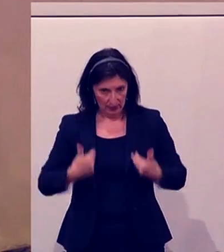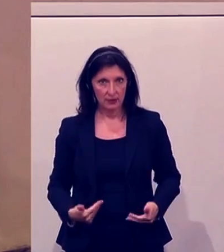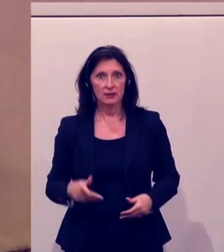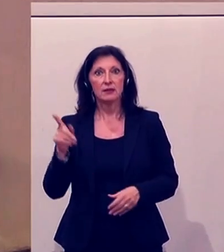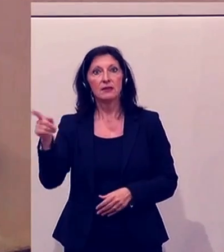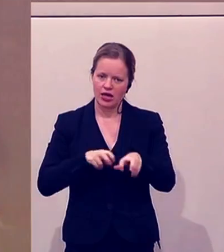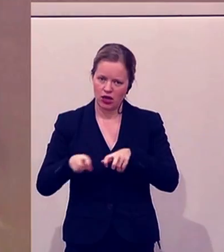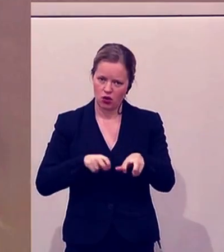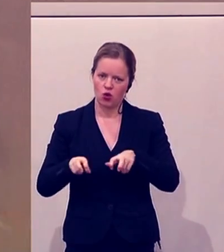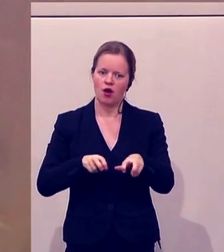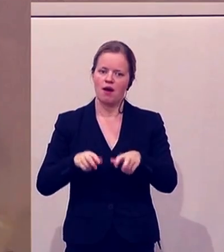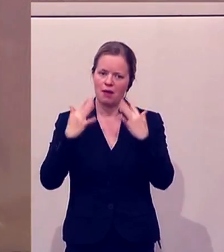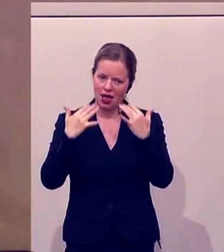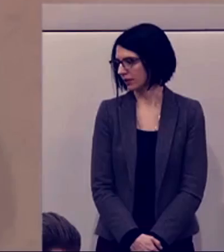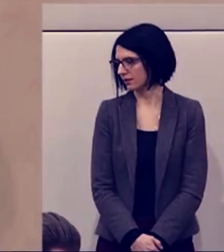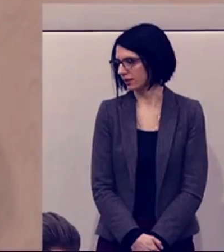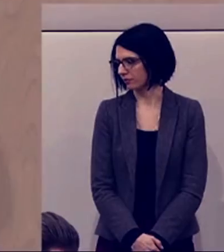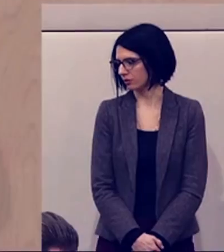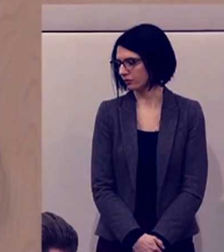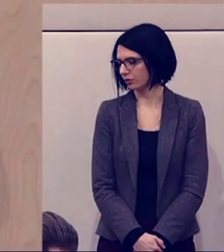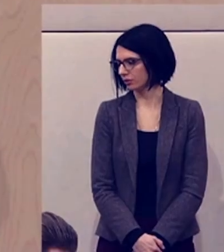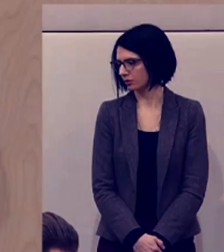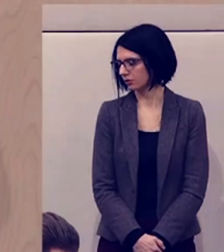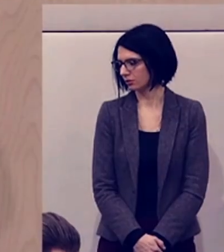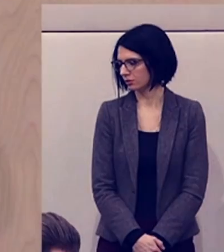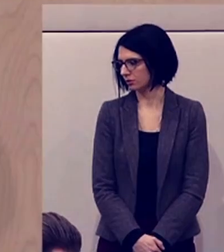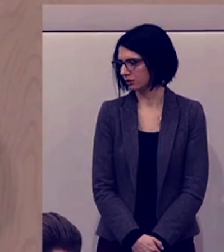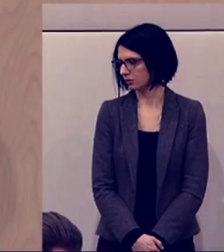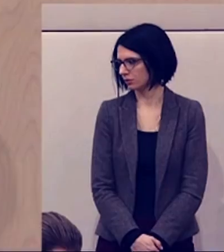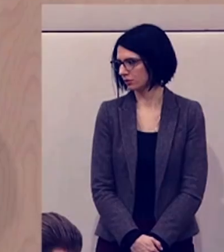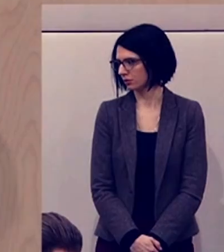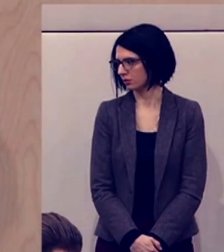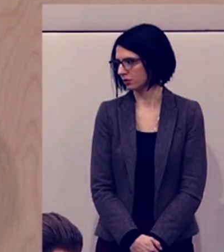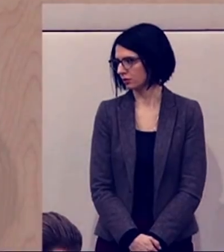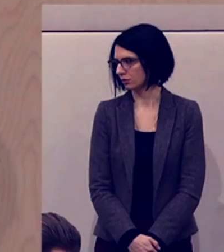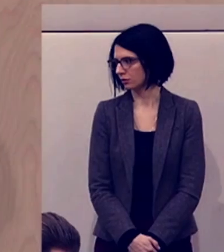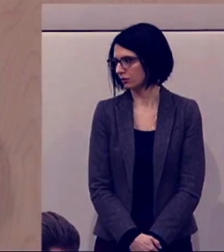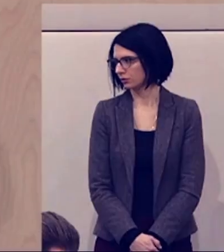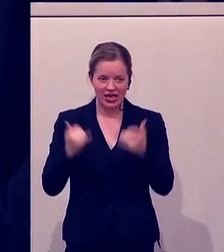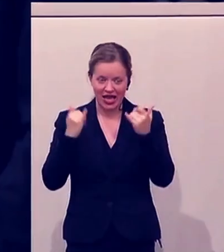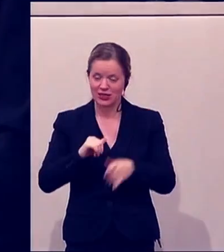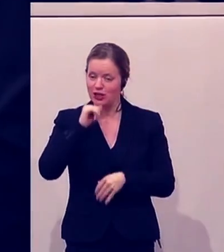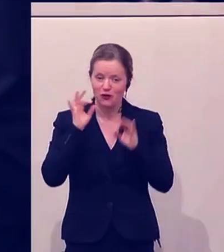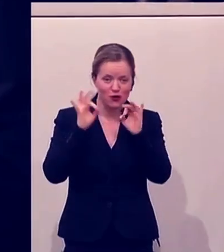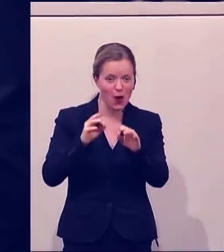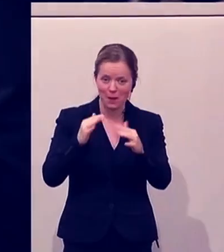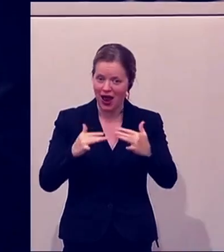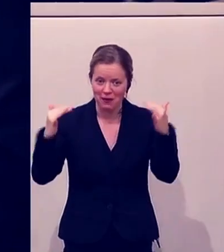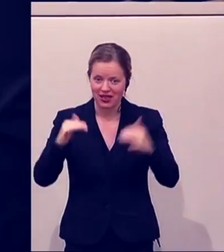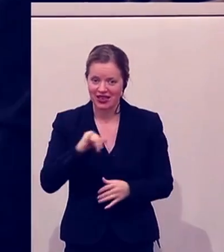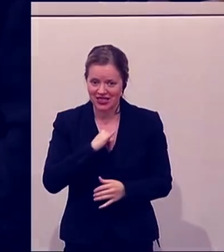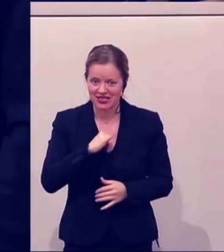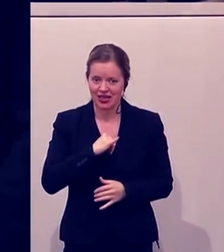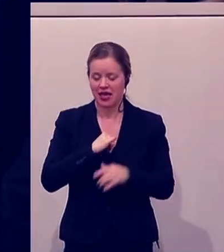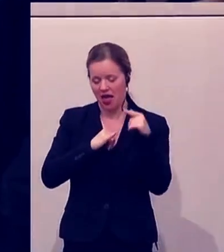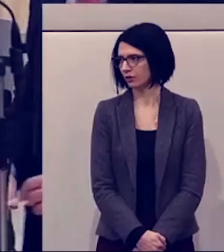das Wir. Kanzler Kurz interessiert das Parlament nicht. Warum? Er interessiert sich für